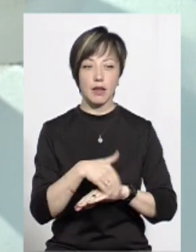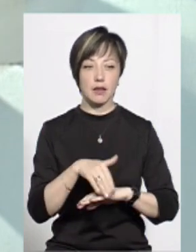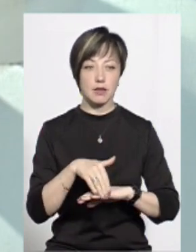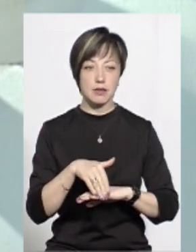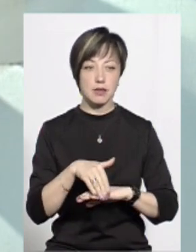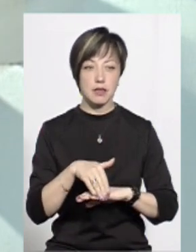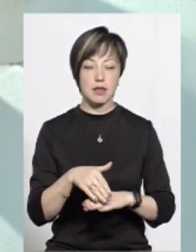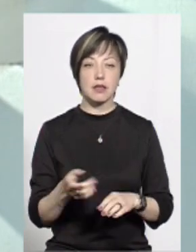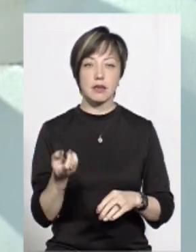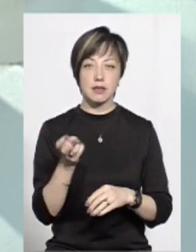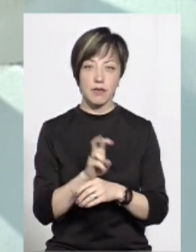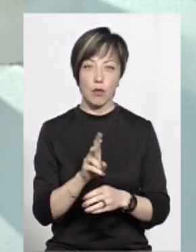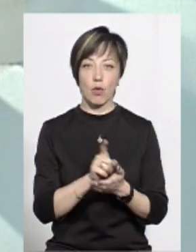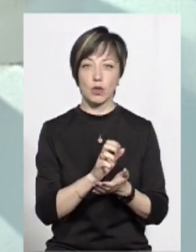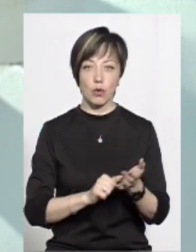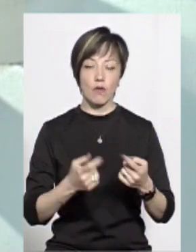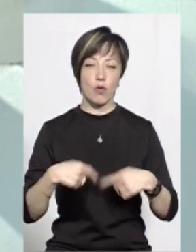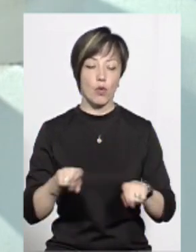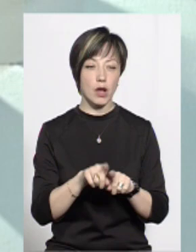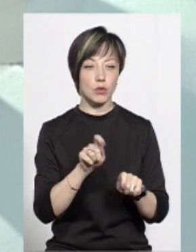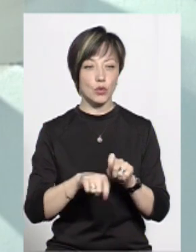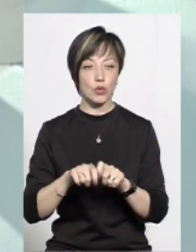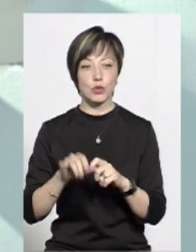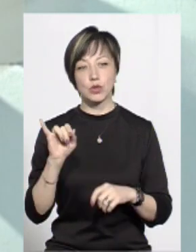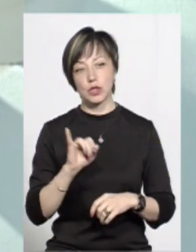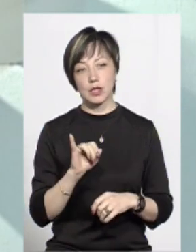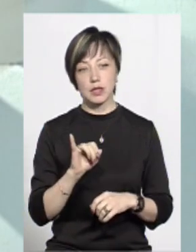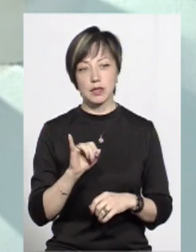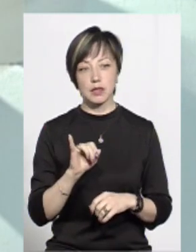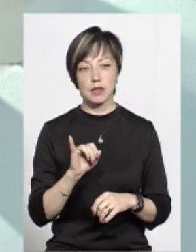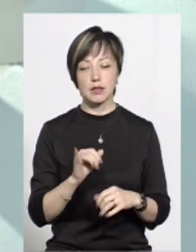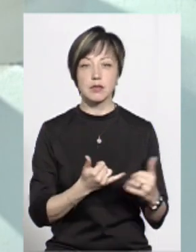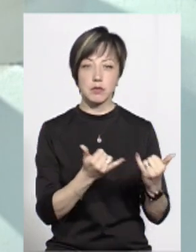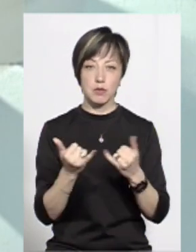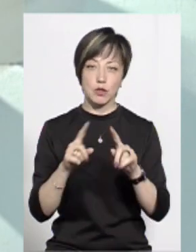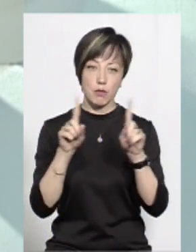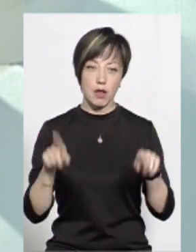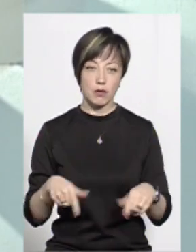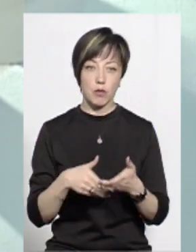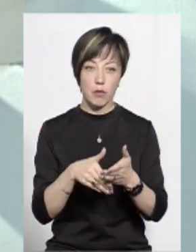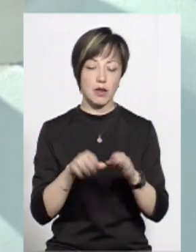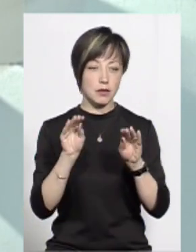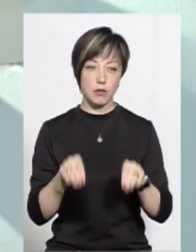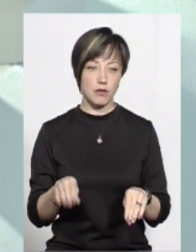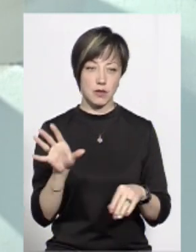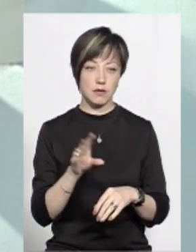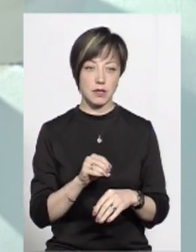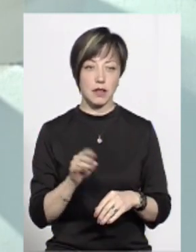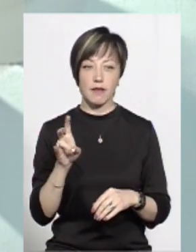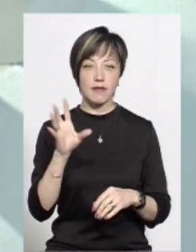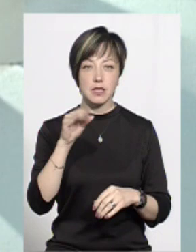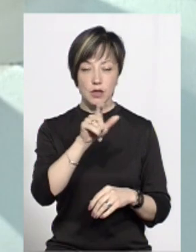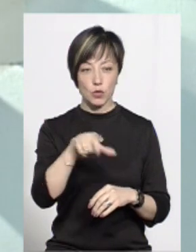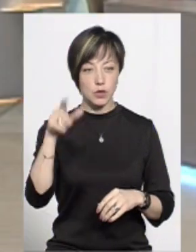адреси з'являється в податковий орган контролюючий, і ми забезпечуємо бланками, допомагаємо заповнити, тому що не